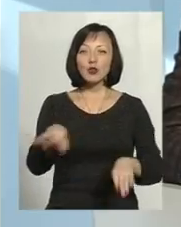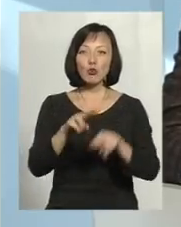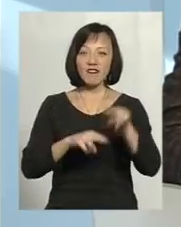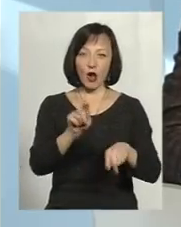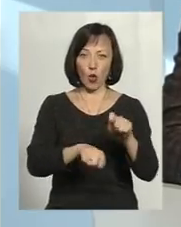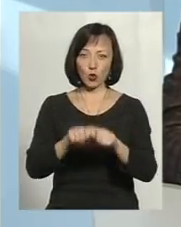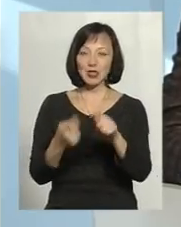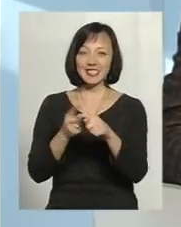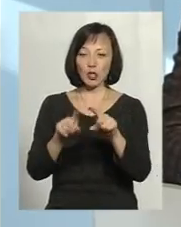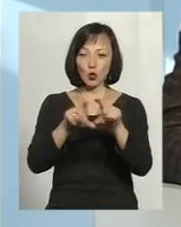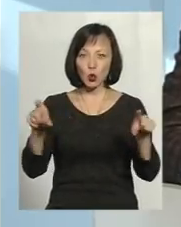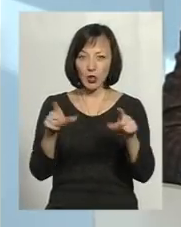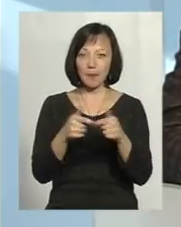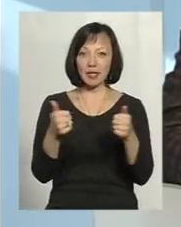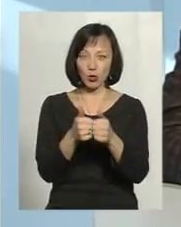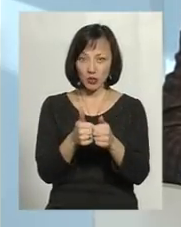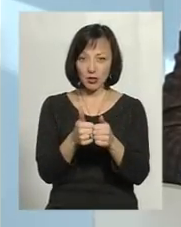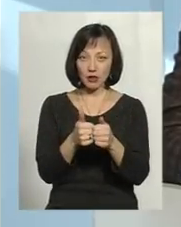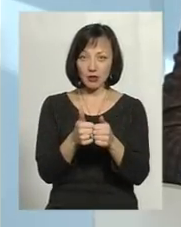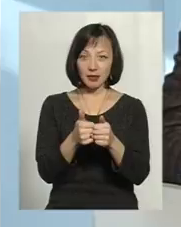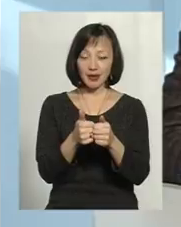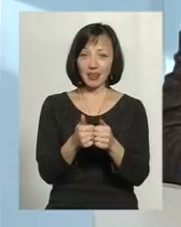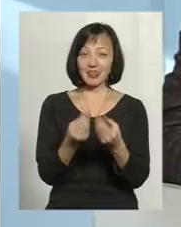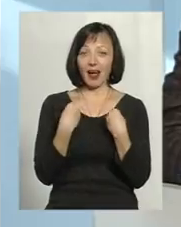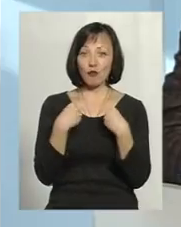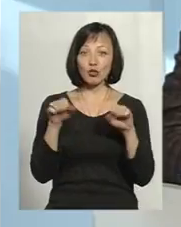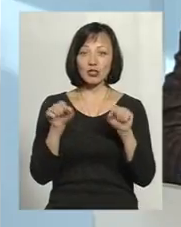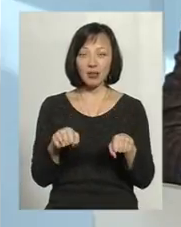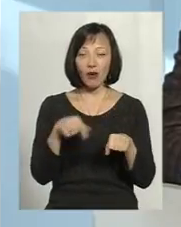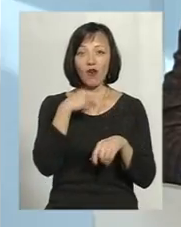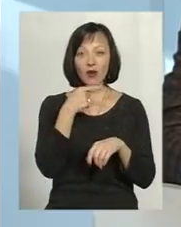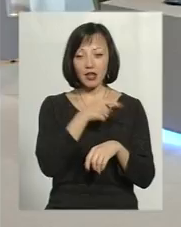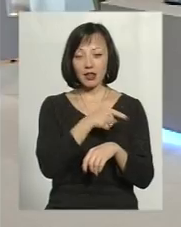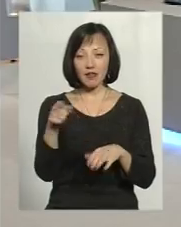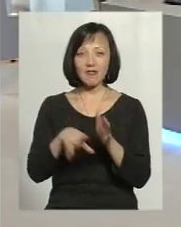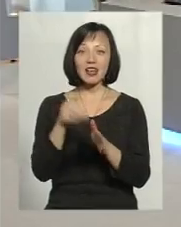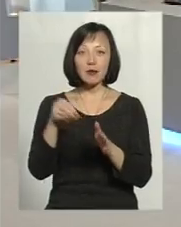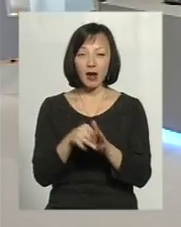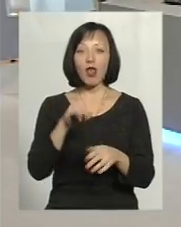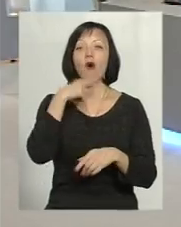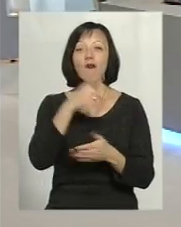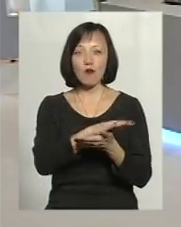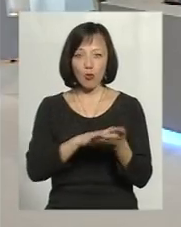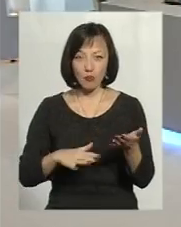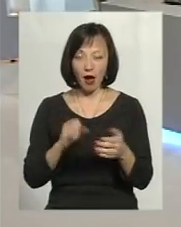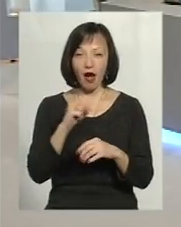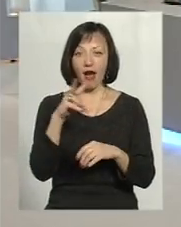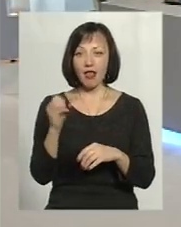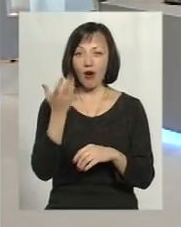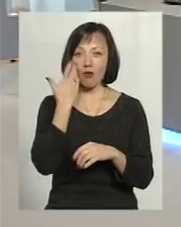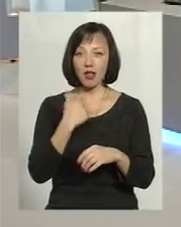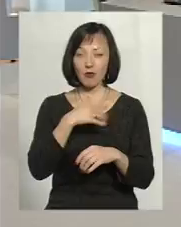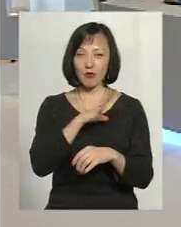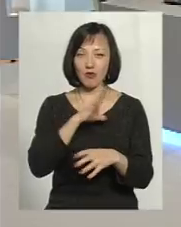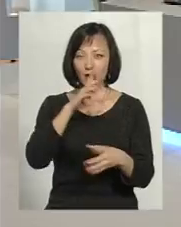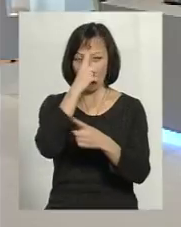Це структурний підрозділ, який дав нам можливість. Про це говорили під час виборів. Говорили і говоримо. Але коли був